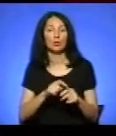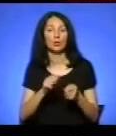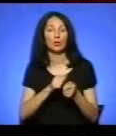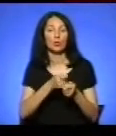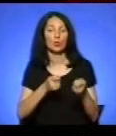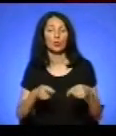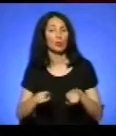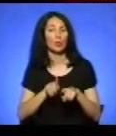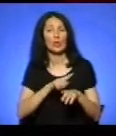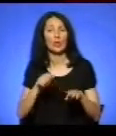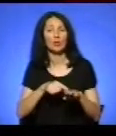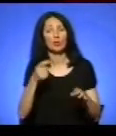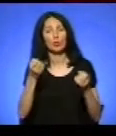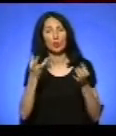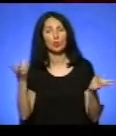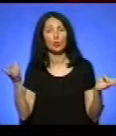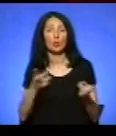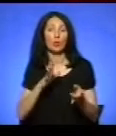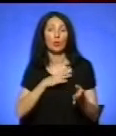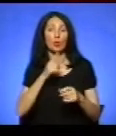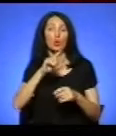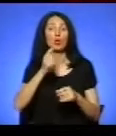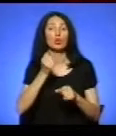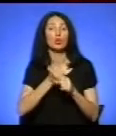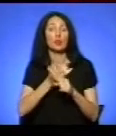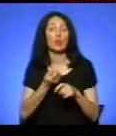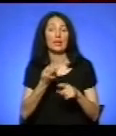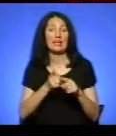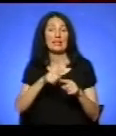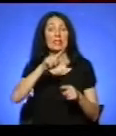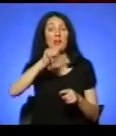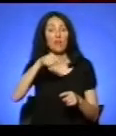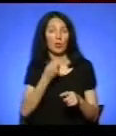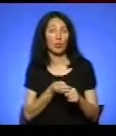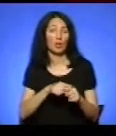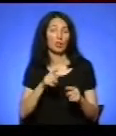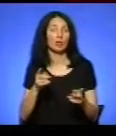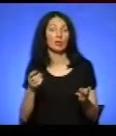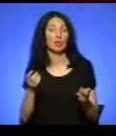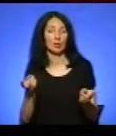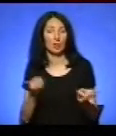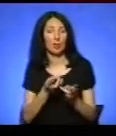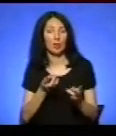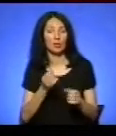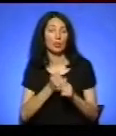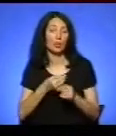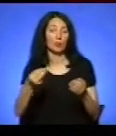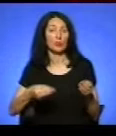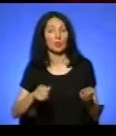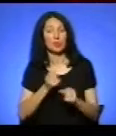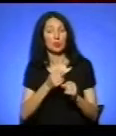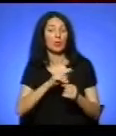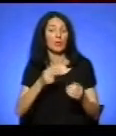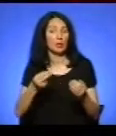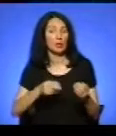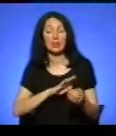відчув. То просто треба було зробити ті вимоги, які вони вимагають. Все. Ти зробив, підписали. Зробив, підписали. Не зробив, ну хто тобі